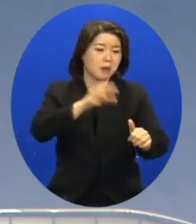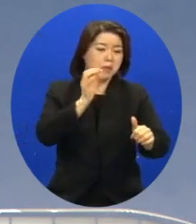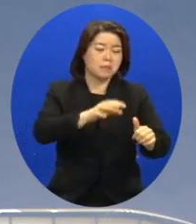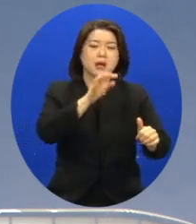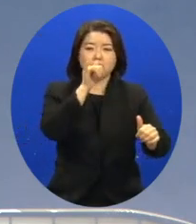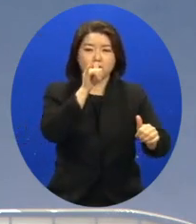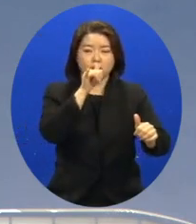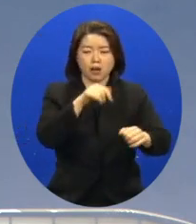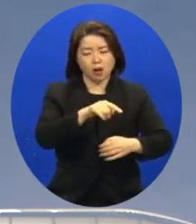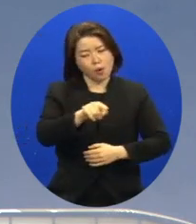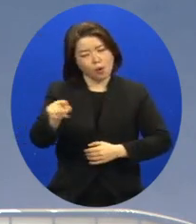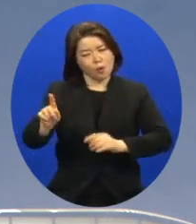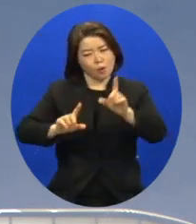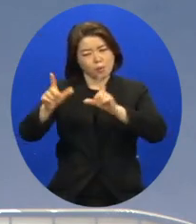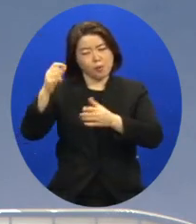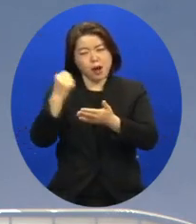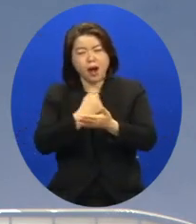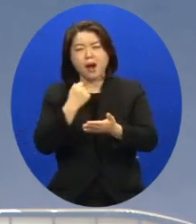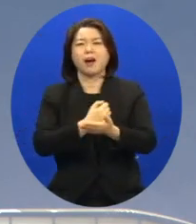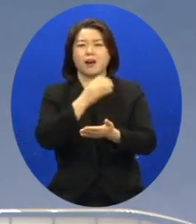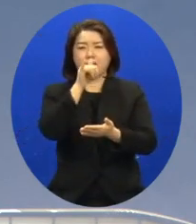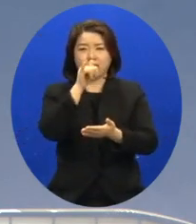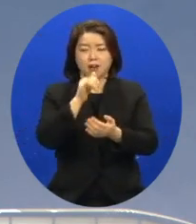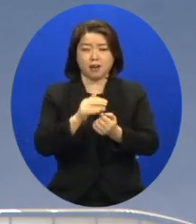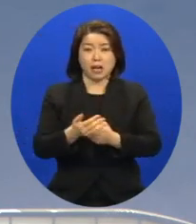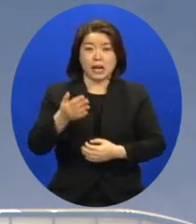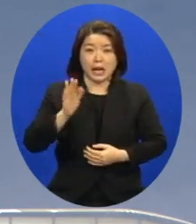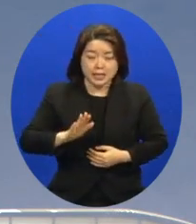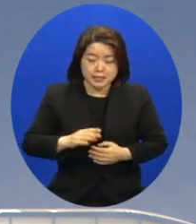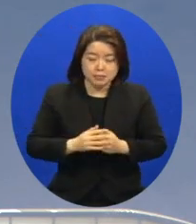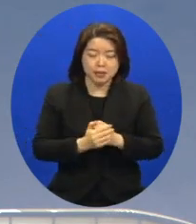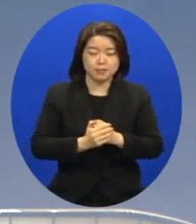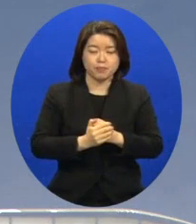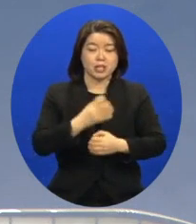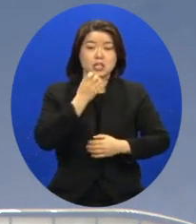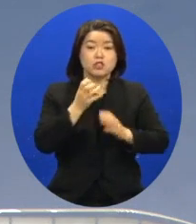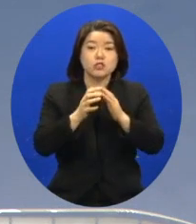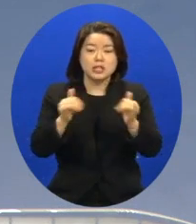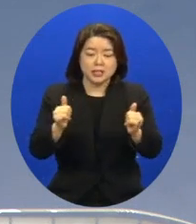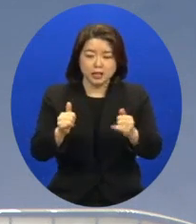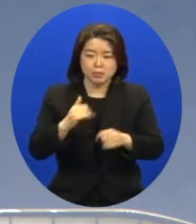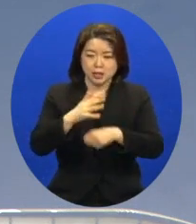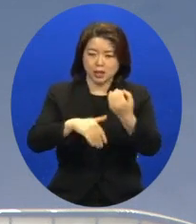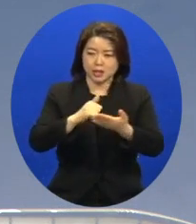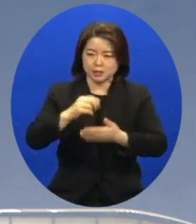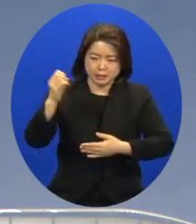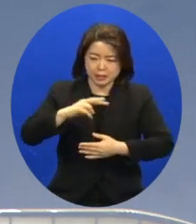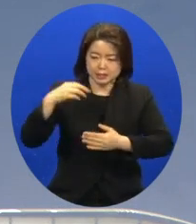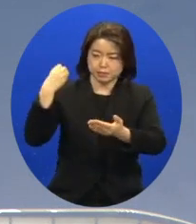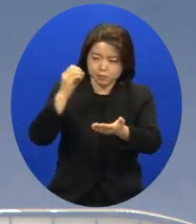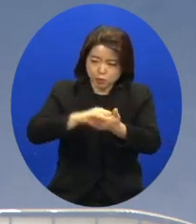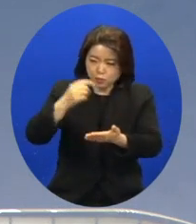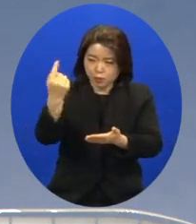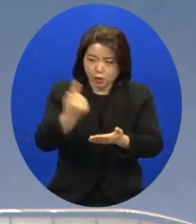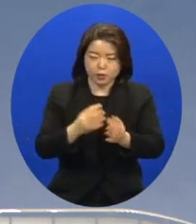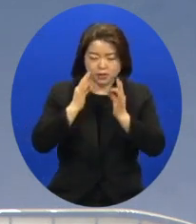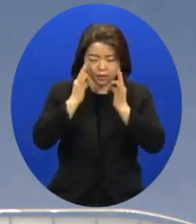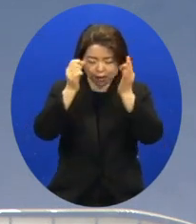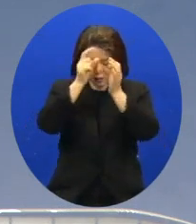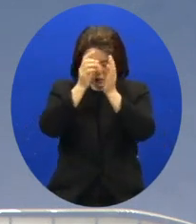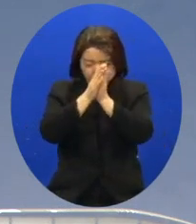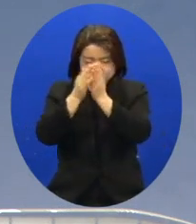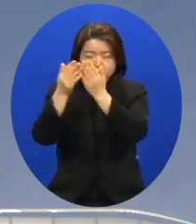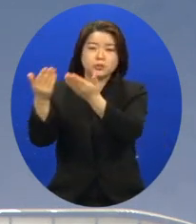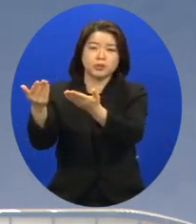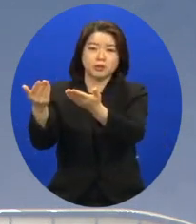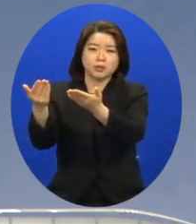안타까운지. 그러나 그 동족 유대인들이 다시 하나님께 돌아오게 되기를 간절히 기도하면서 사도